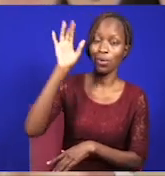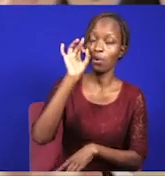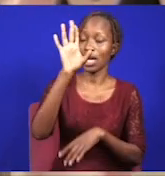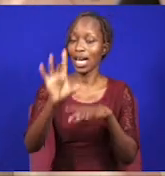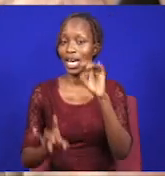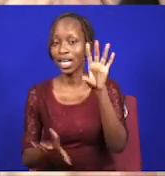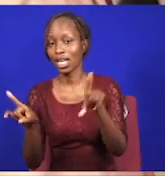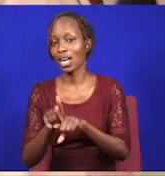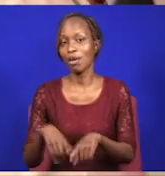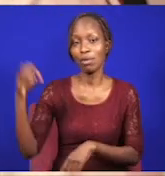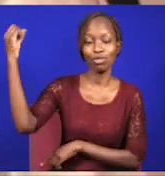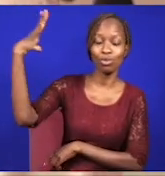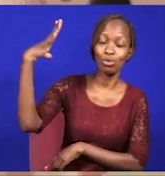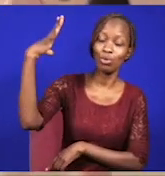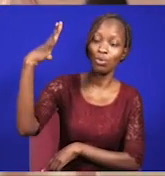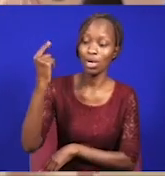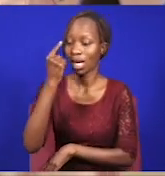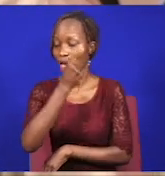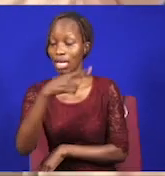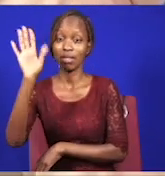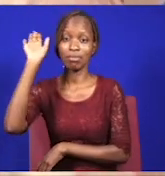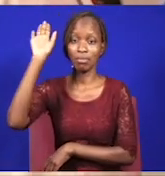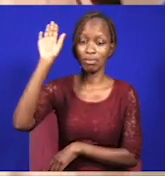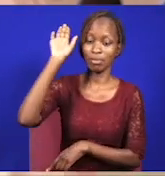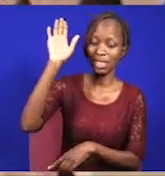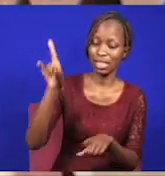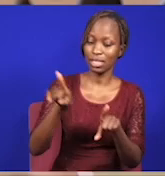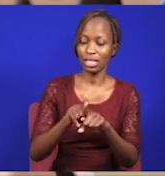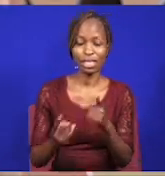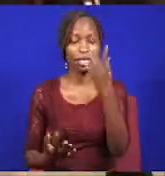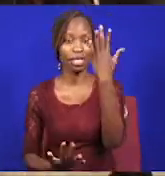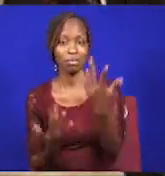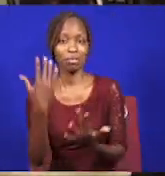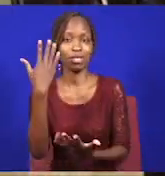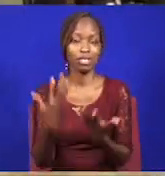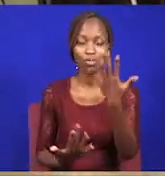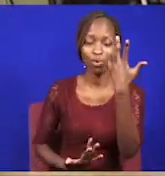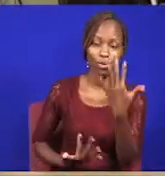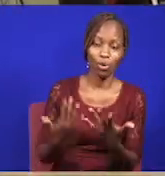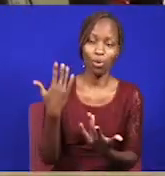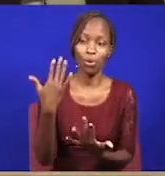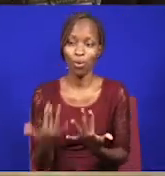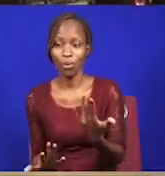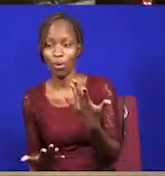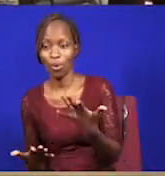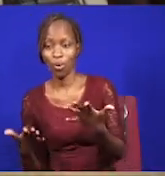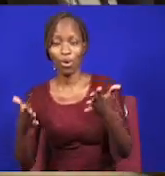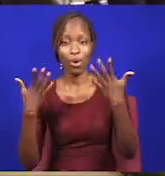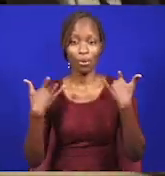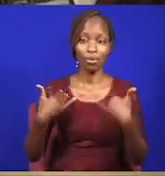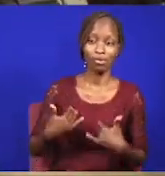wang'ara kama jua, macho kama miale ya moto. Mavazi